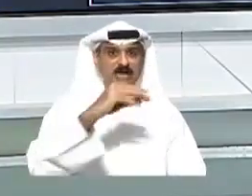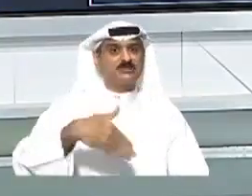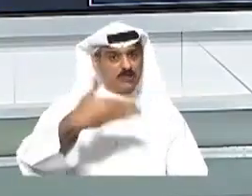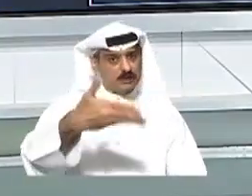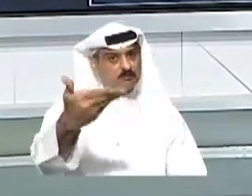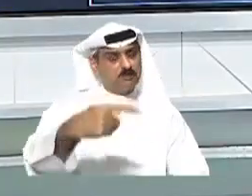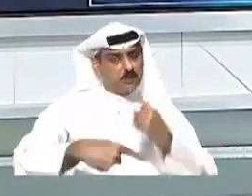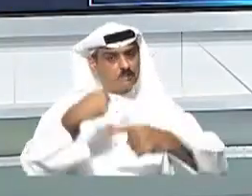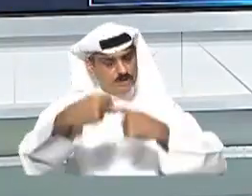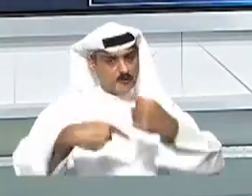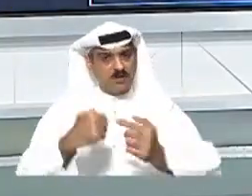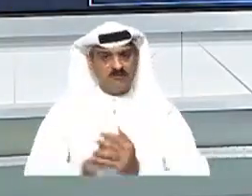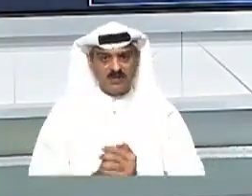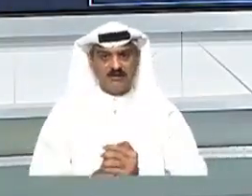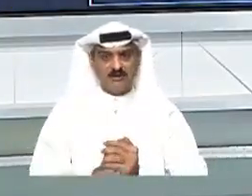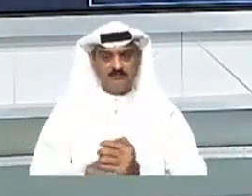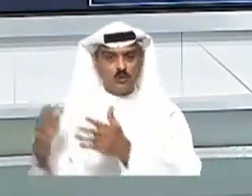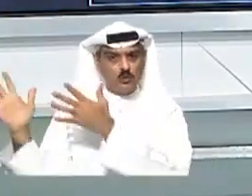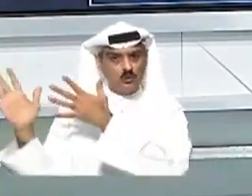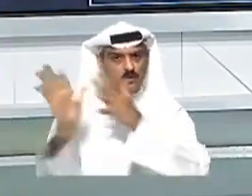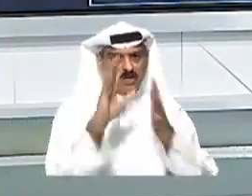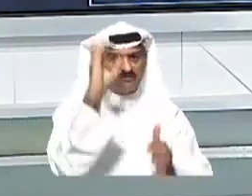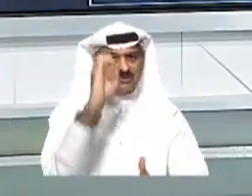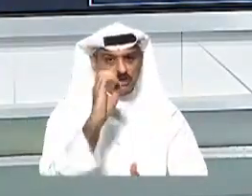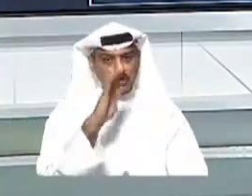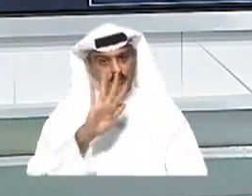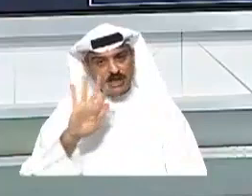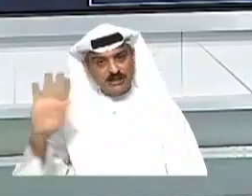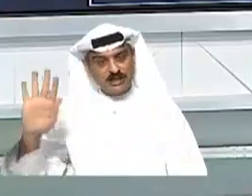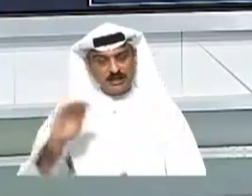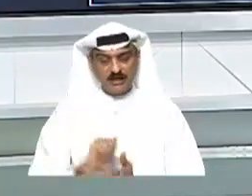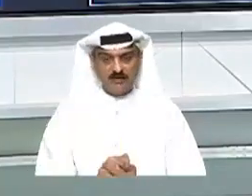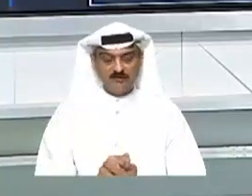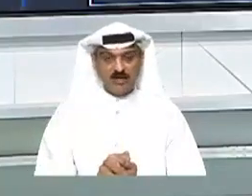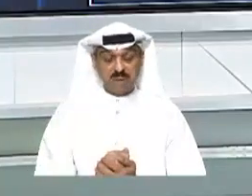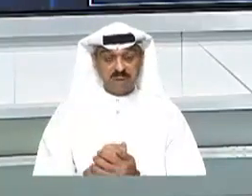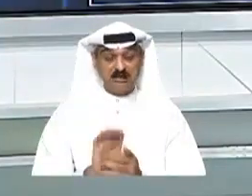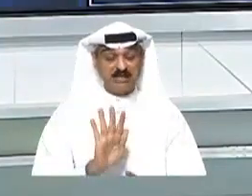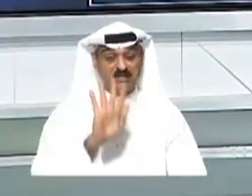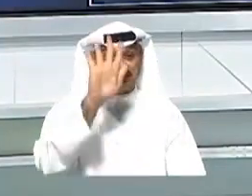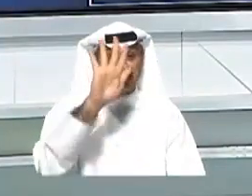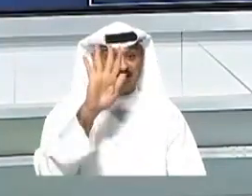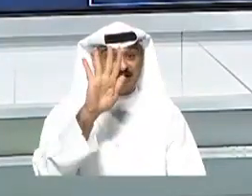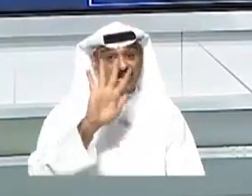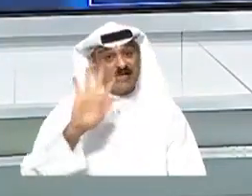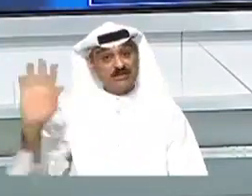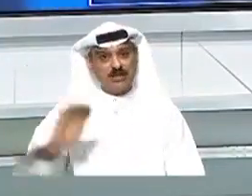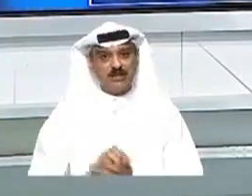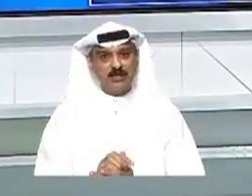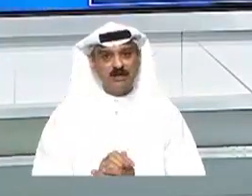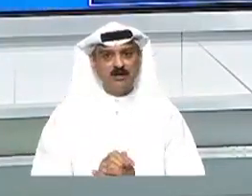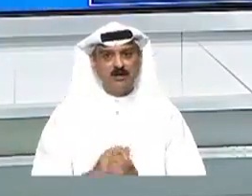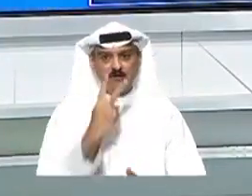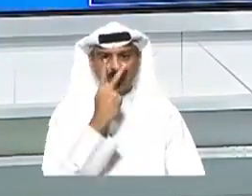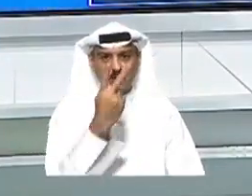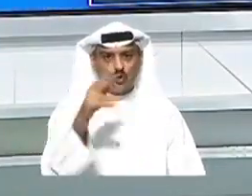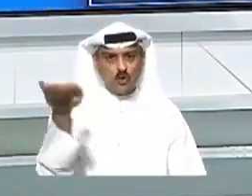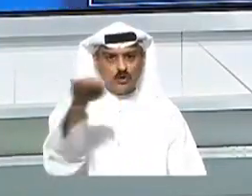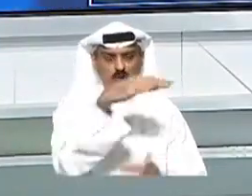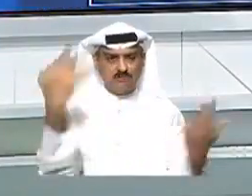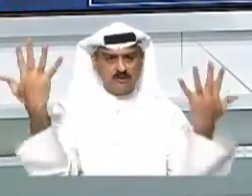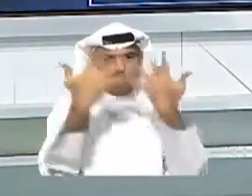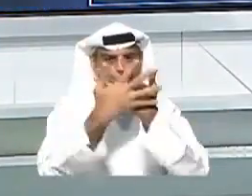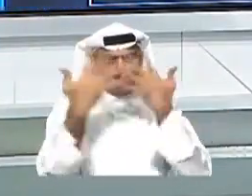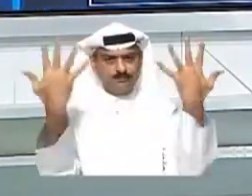القليلة المقبلة، نشاط في الرياح الجنوبية الشرقية إلى شمالية شرقية، وقد تؤدي أيضا إلى انخفاض في مدى الرؤية الأفقية،